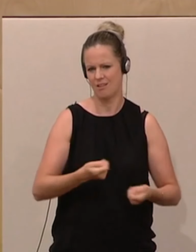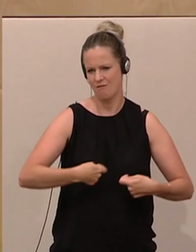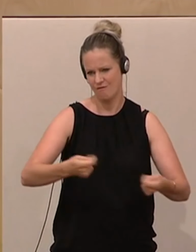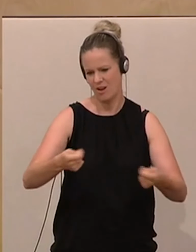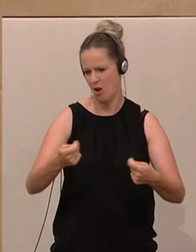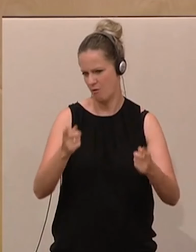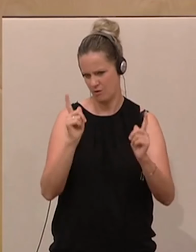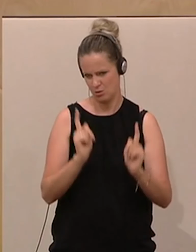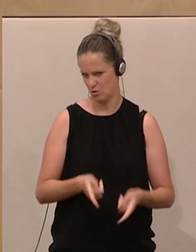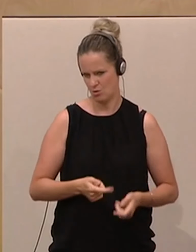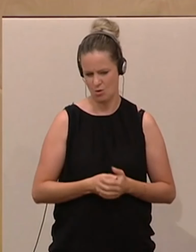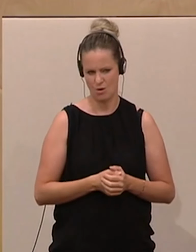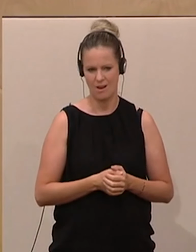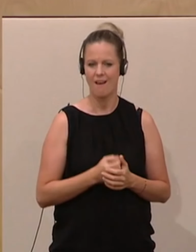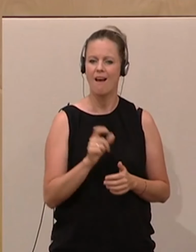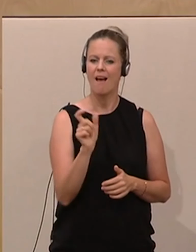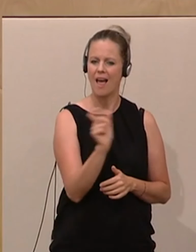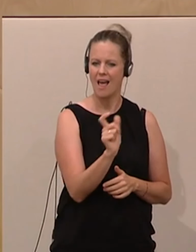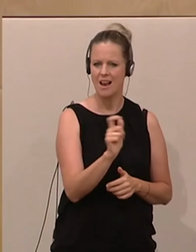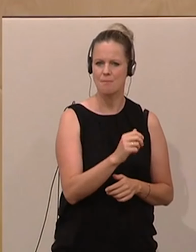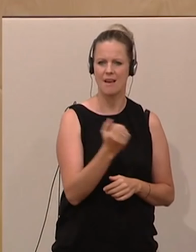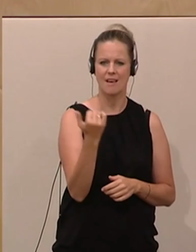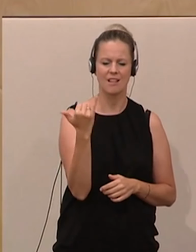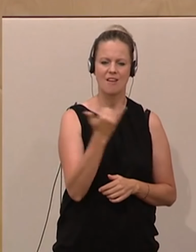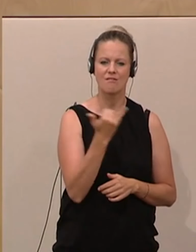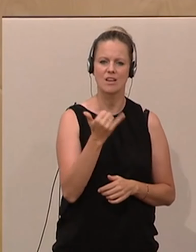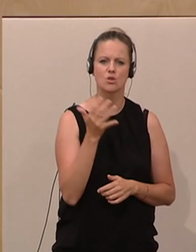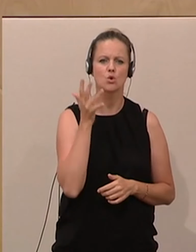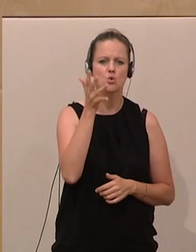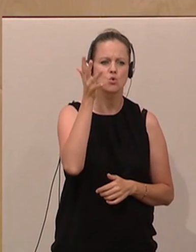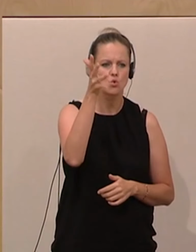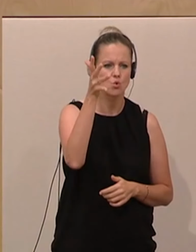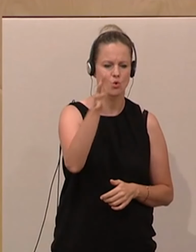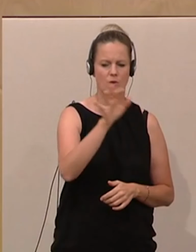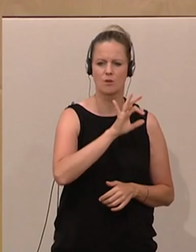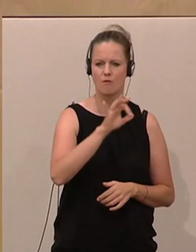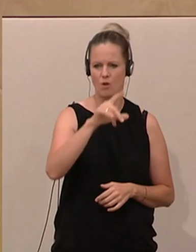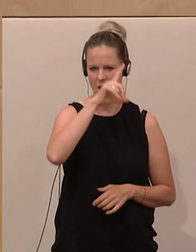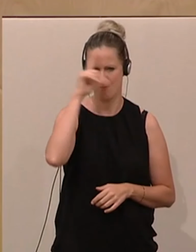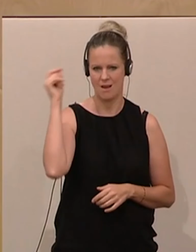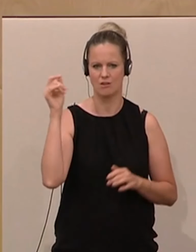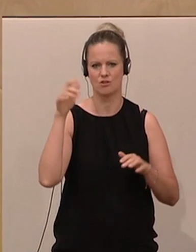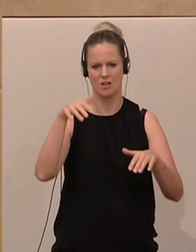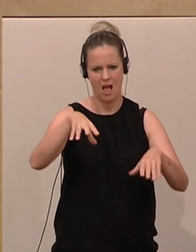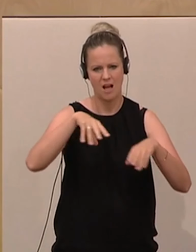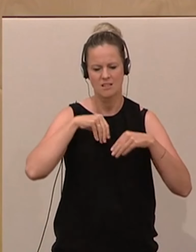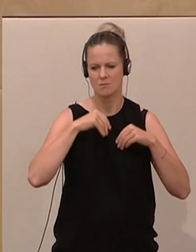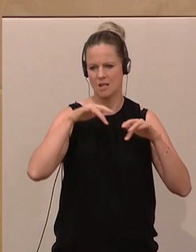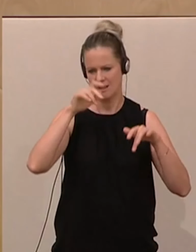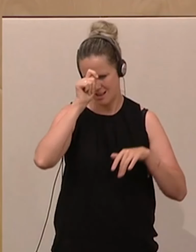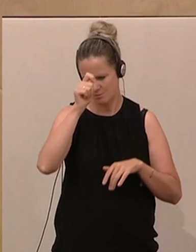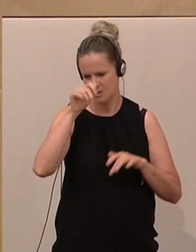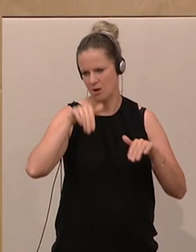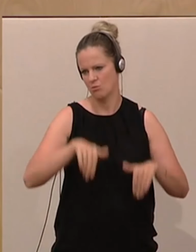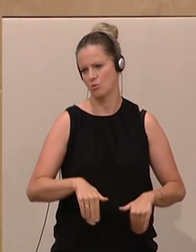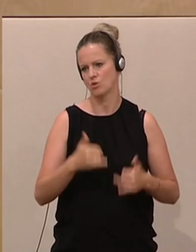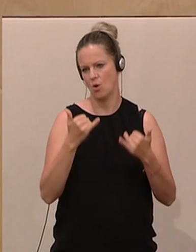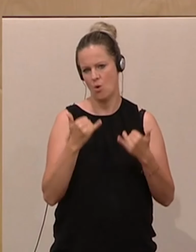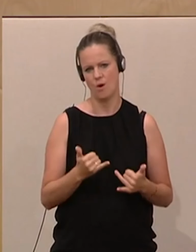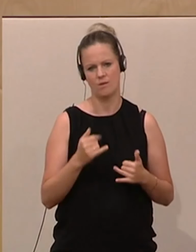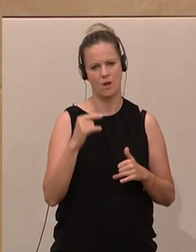das element wasser als zukunftsfaktor für die menschen respektieren muss heute der gemeinsame